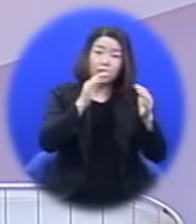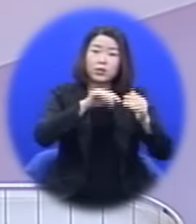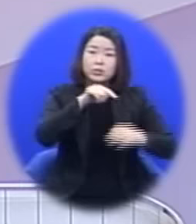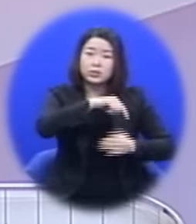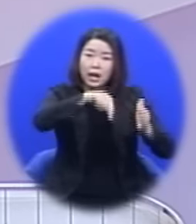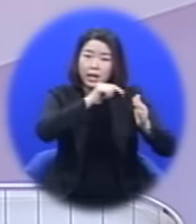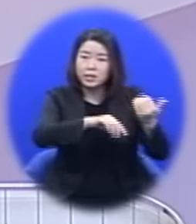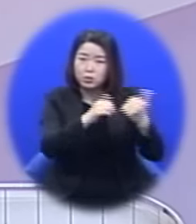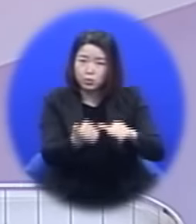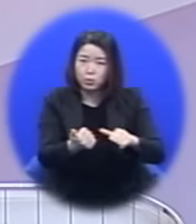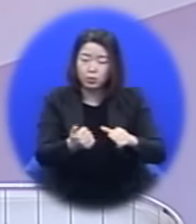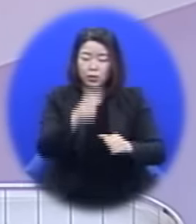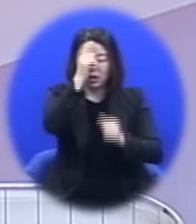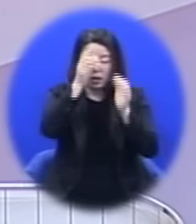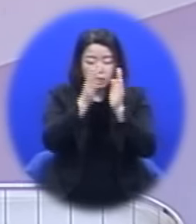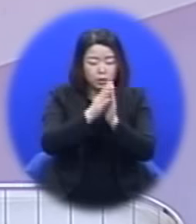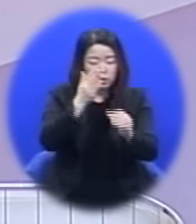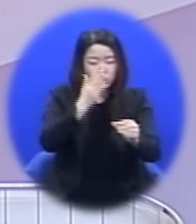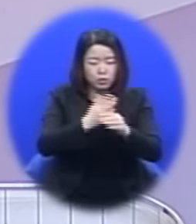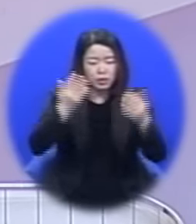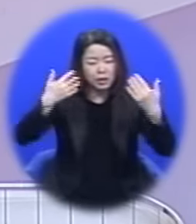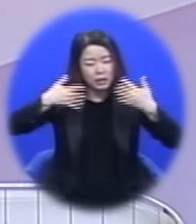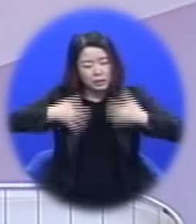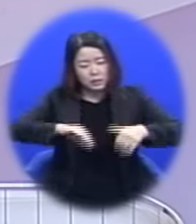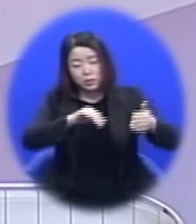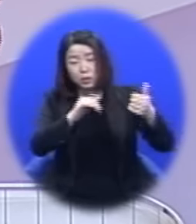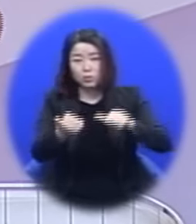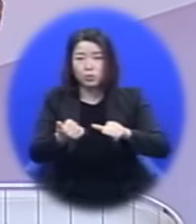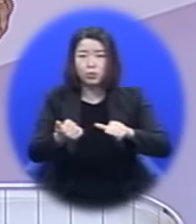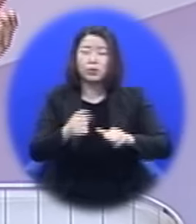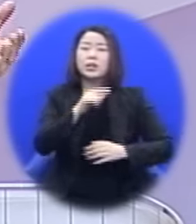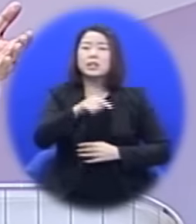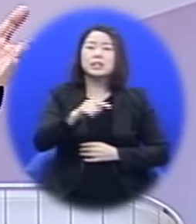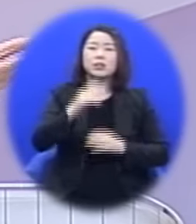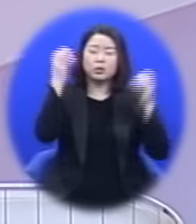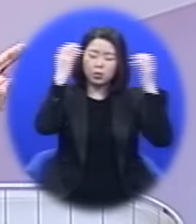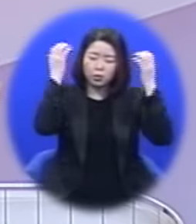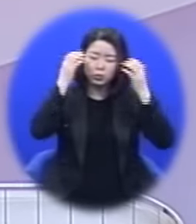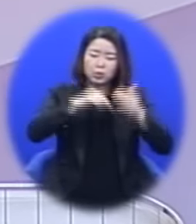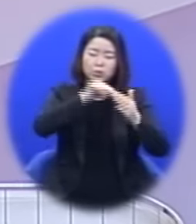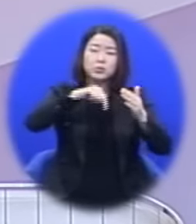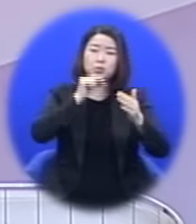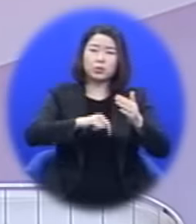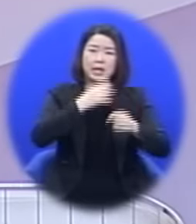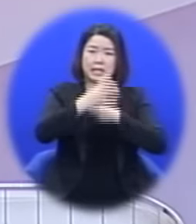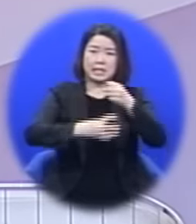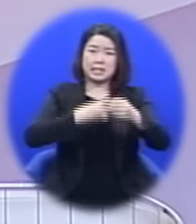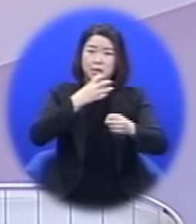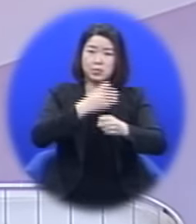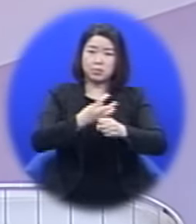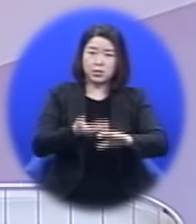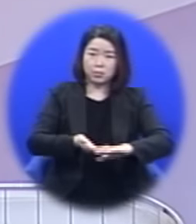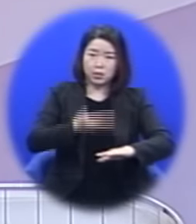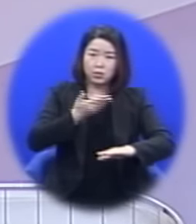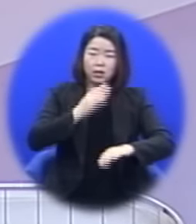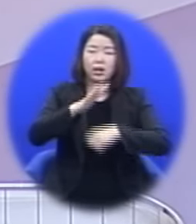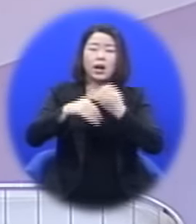결국 지쳐서 죽고 쓰러진 이런 형편 속에 30년이 넘도록 하나님을 응답하지 않으셨어요.